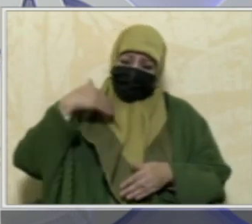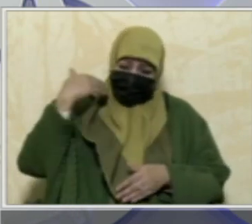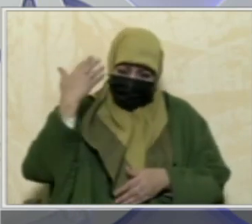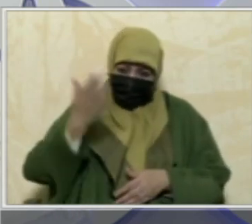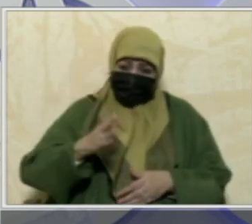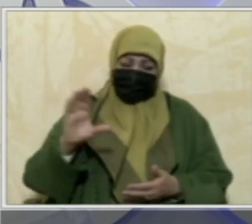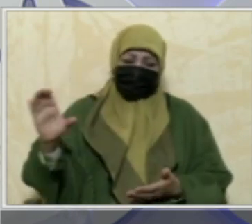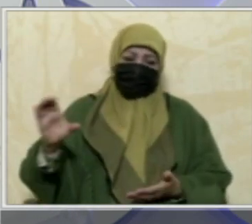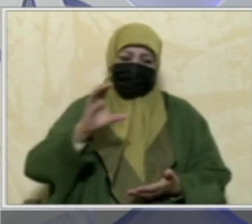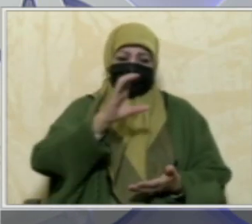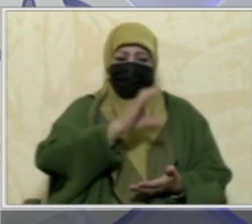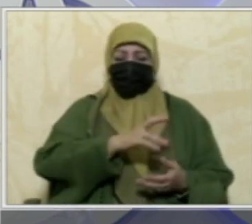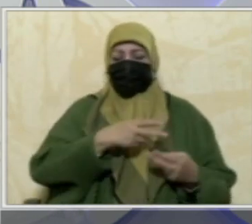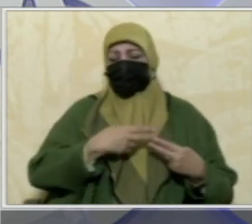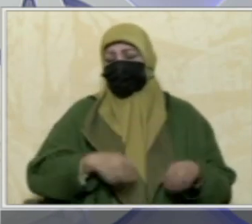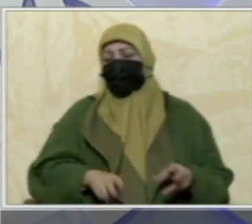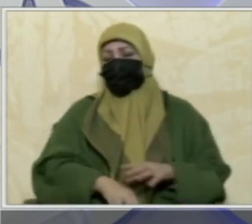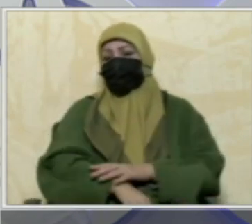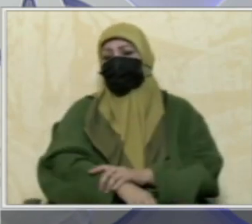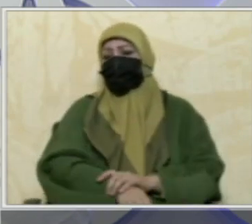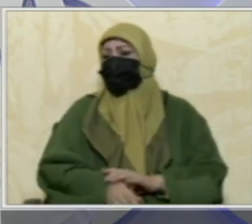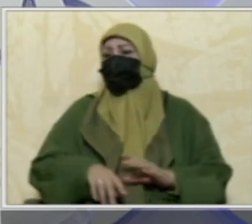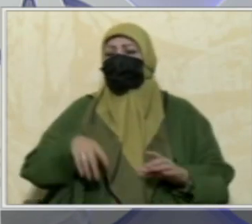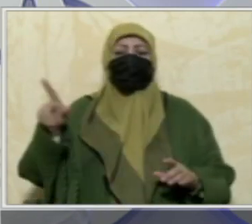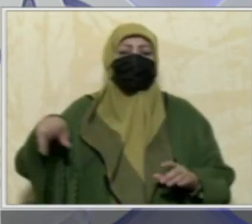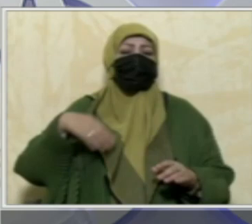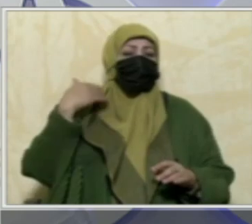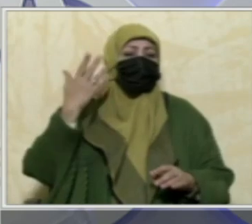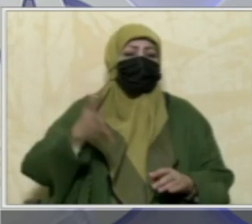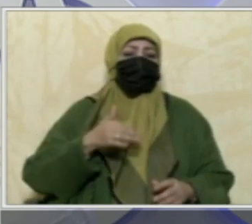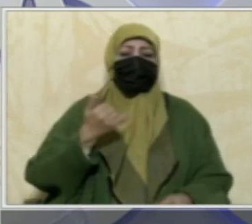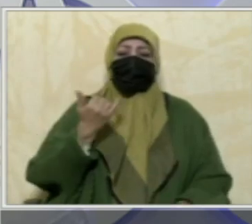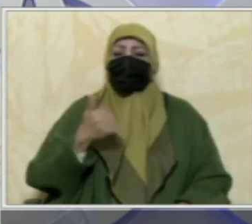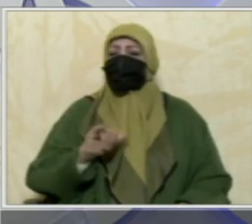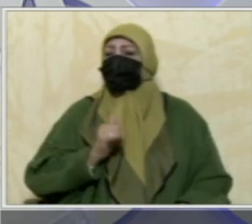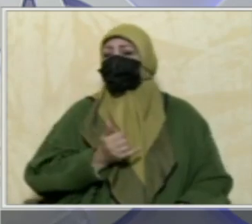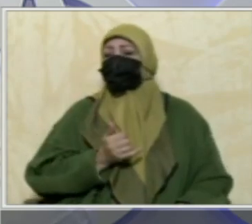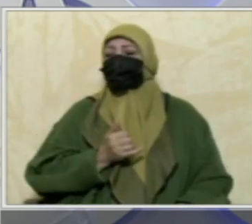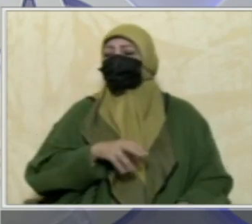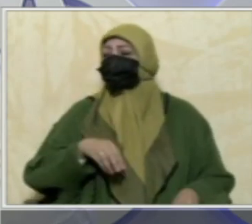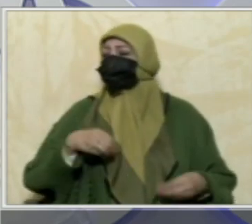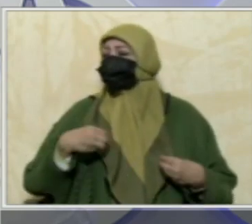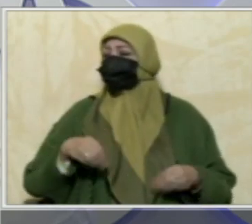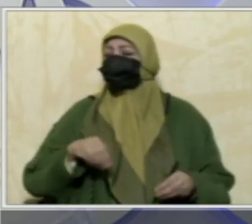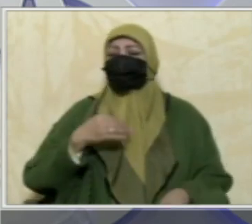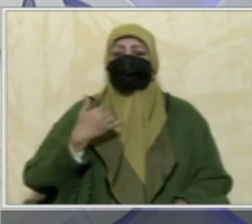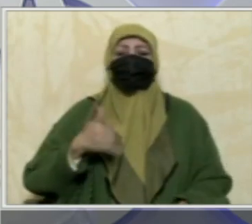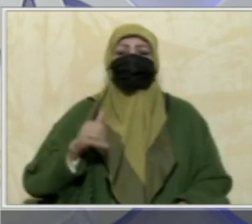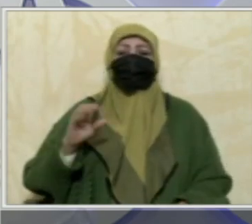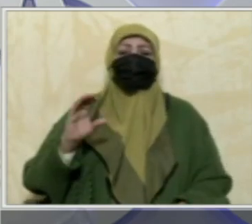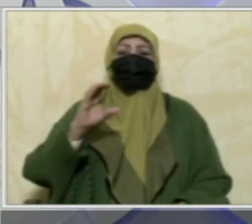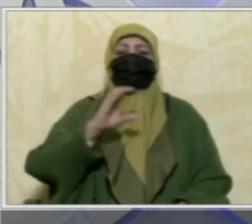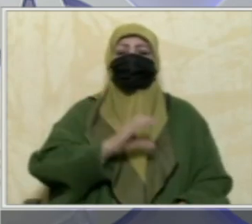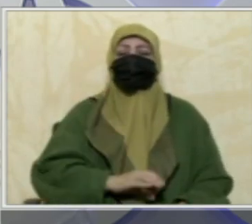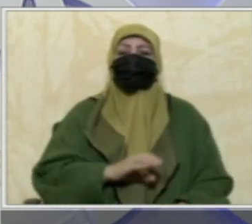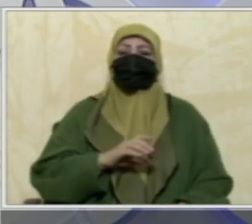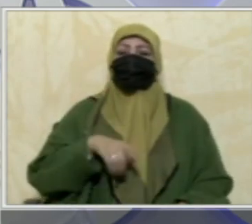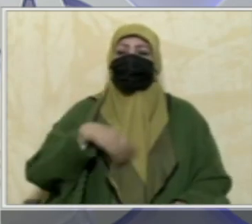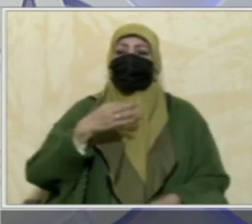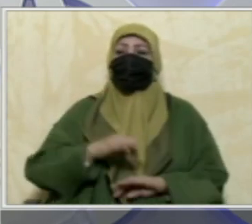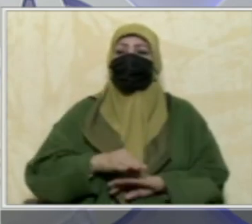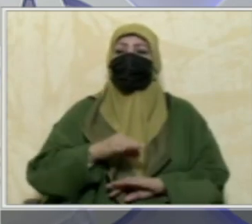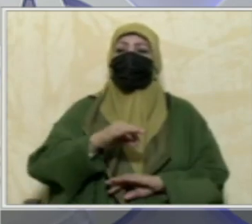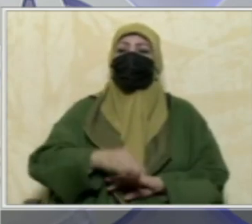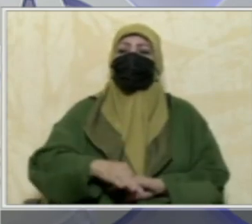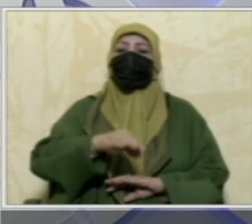سداد ثمن الاضحيه وانك عاجز عن ذلك وانك ستماطل البائع الذي باع لك